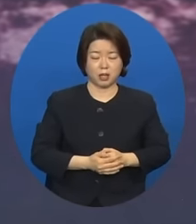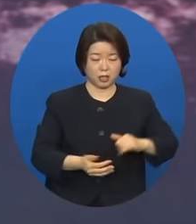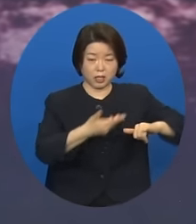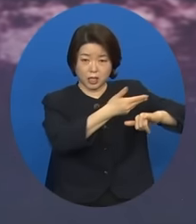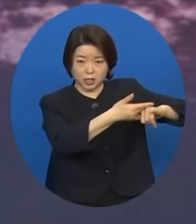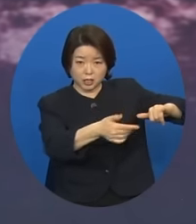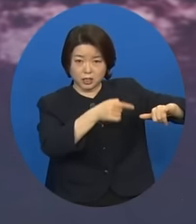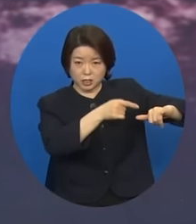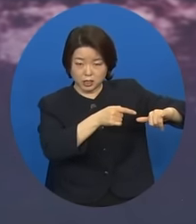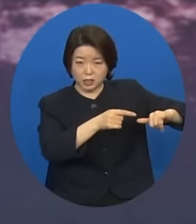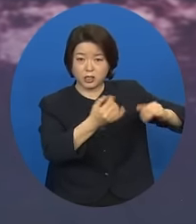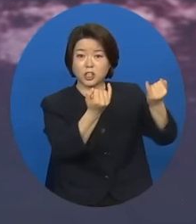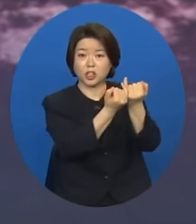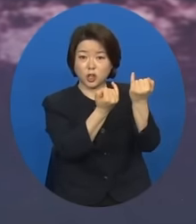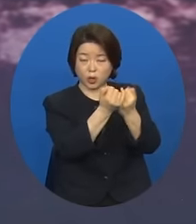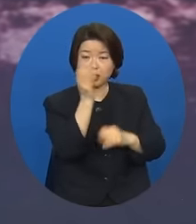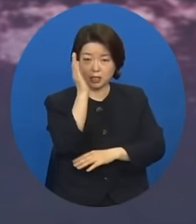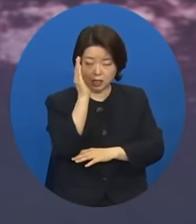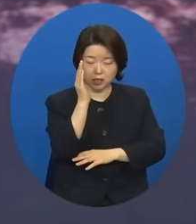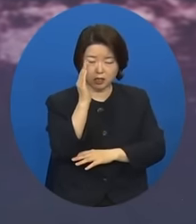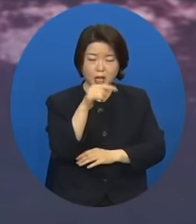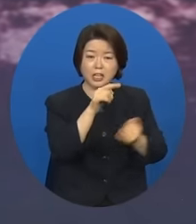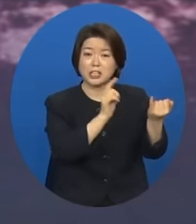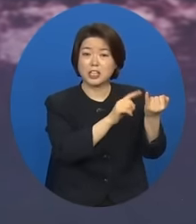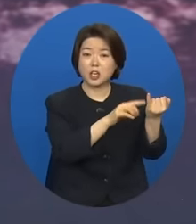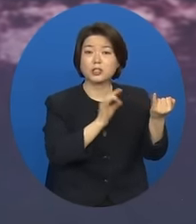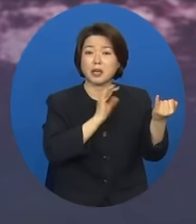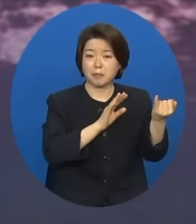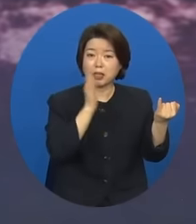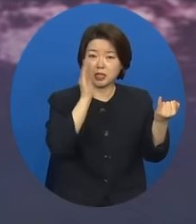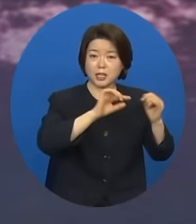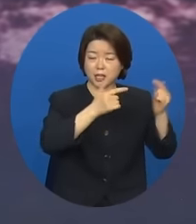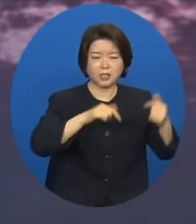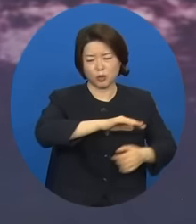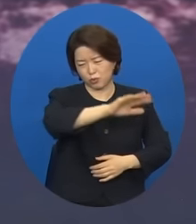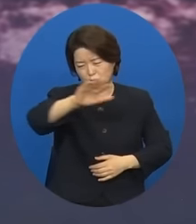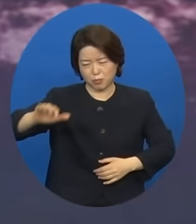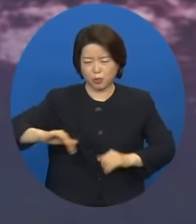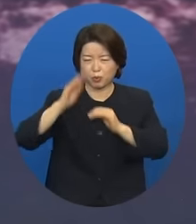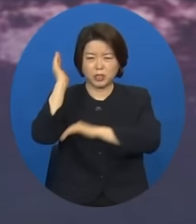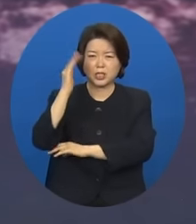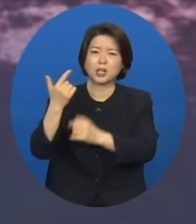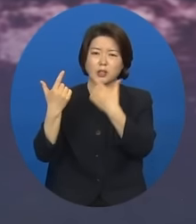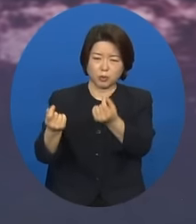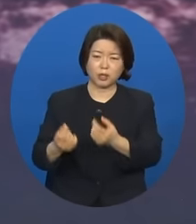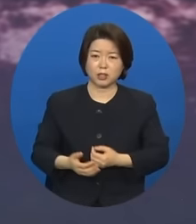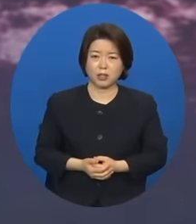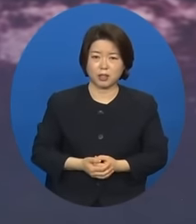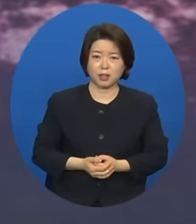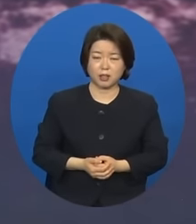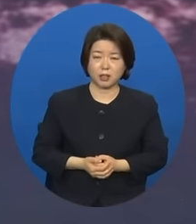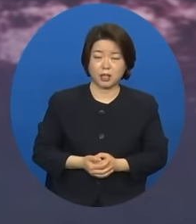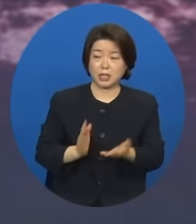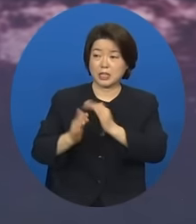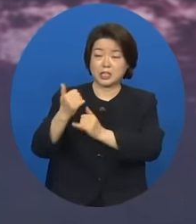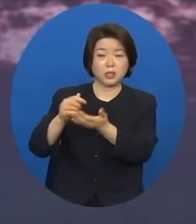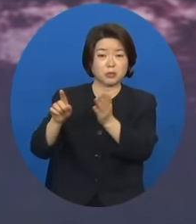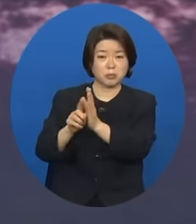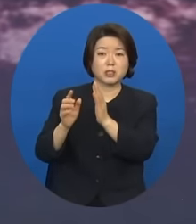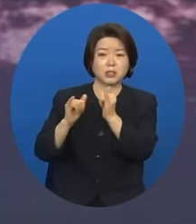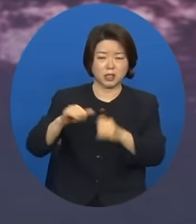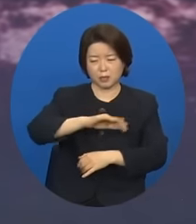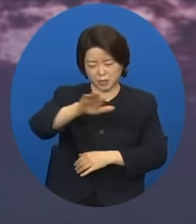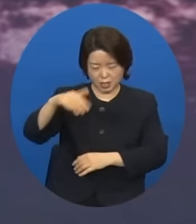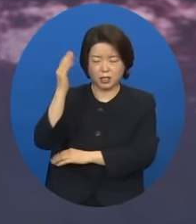성경 이야기가 아니라 우리 모두의 이야기예요 수많은 그리스도인 여성들의 이야기입니다 이런 상황 겪을